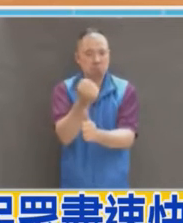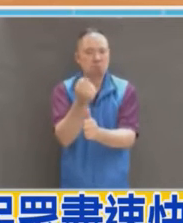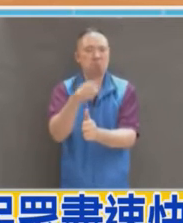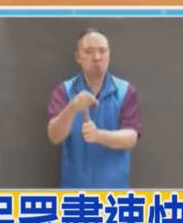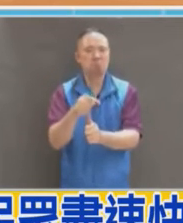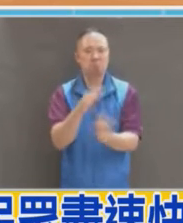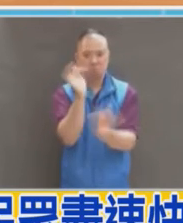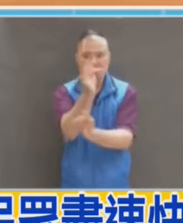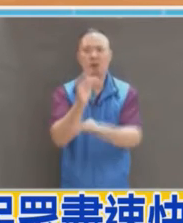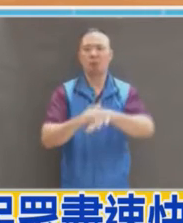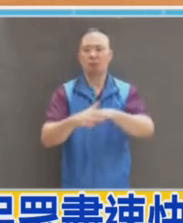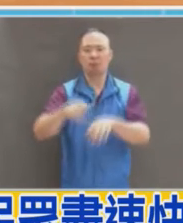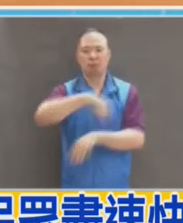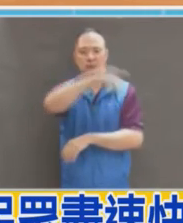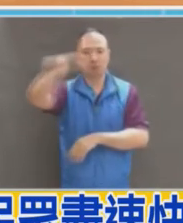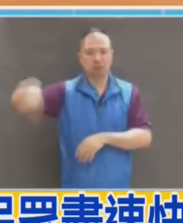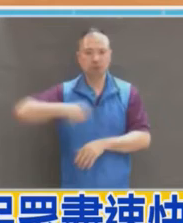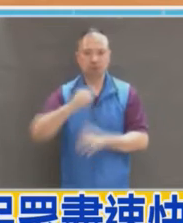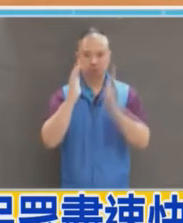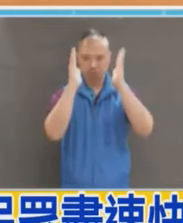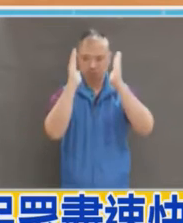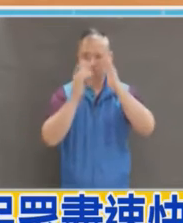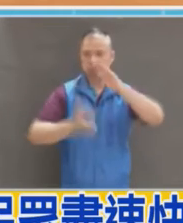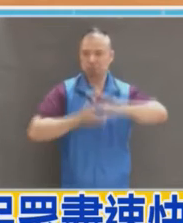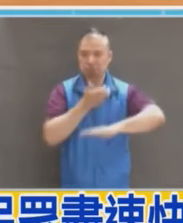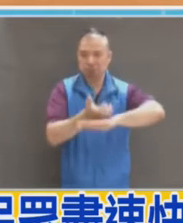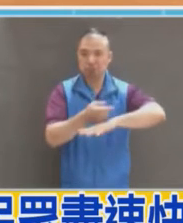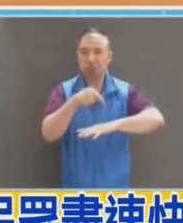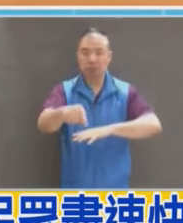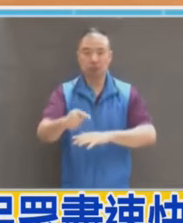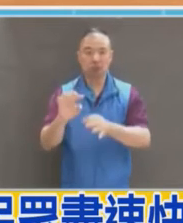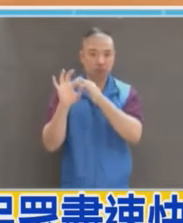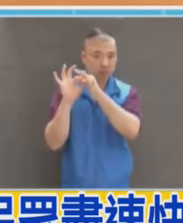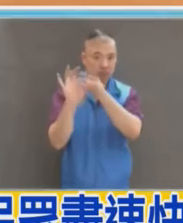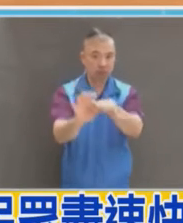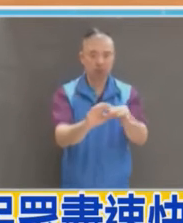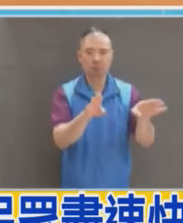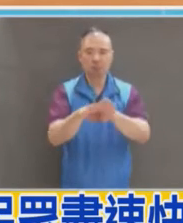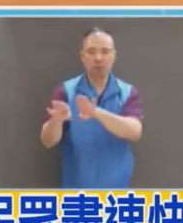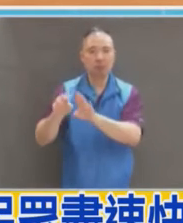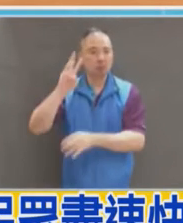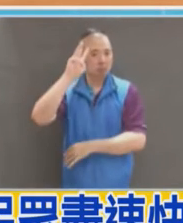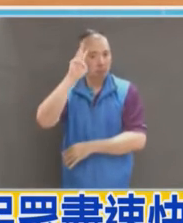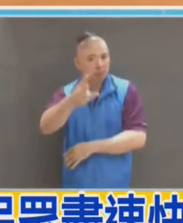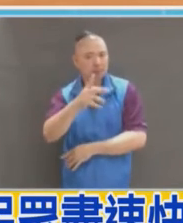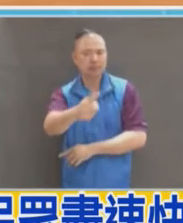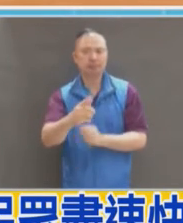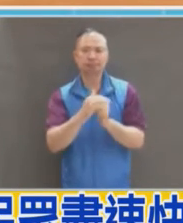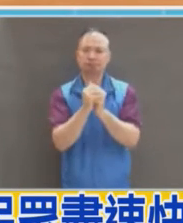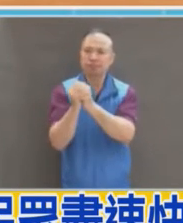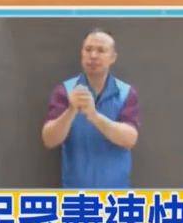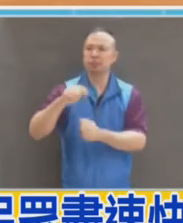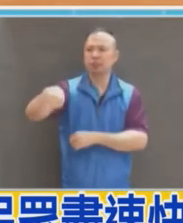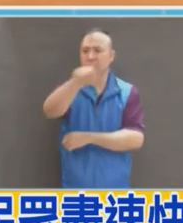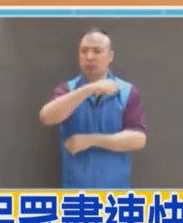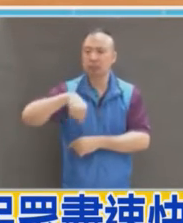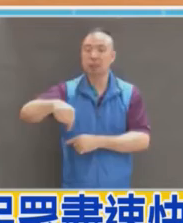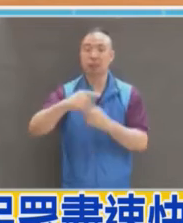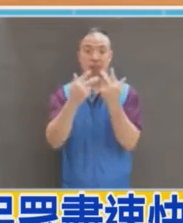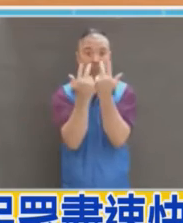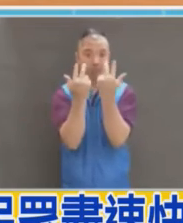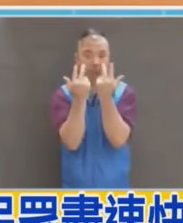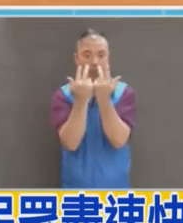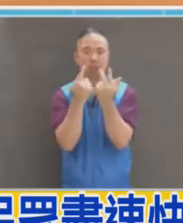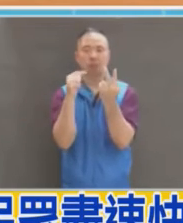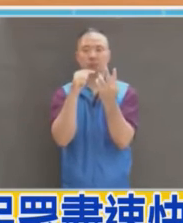们，也可以到就近的林口机动筛检站来做筛检。最主要还是要提醒朋